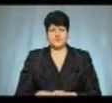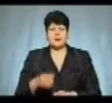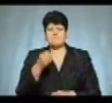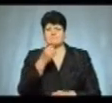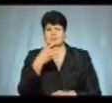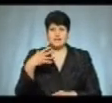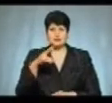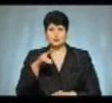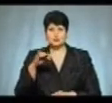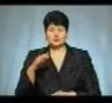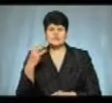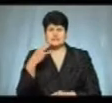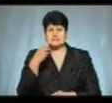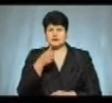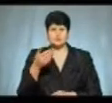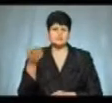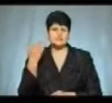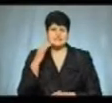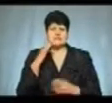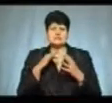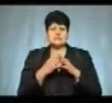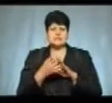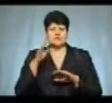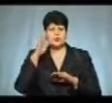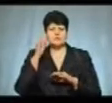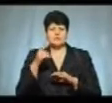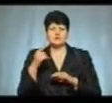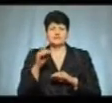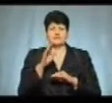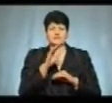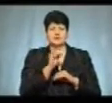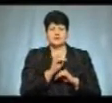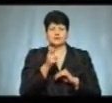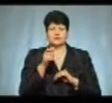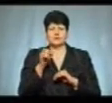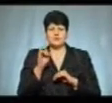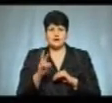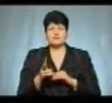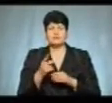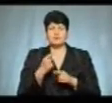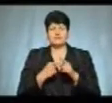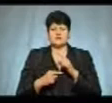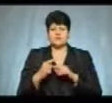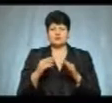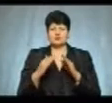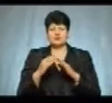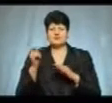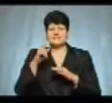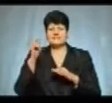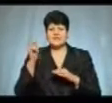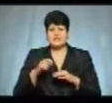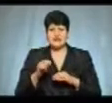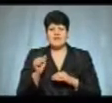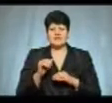15 лютого, 30 років тому, сільський хлопець з Тернопільщини Іван Гуня повертався додому з війни в Афганістані.